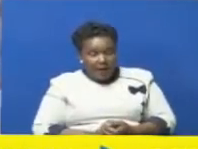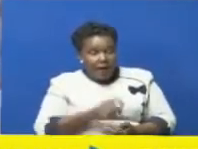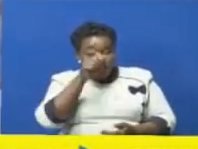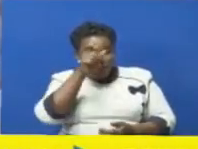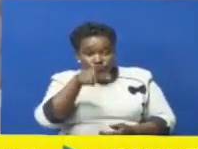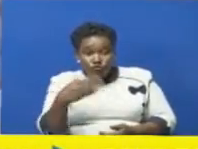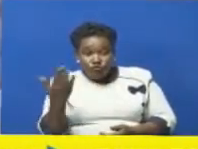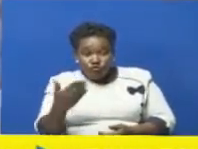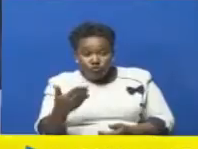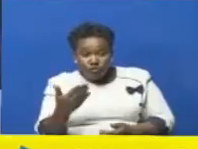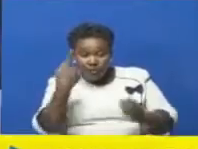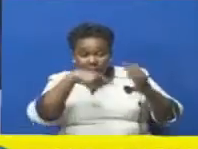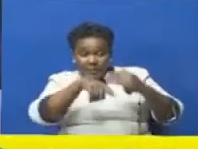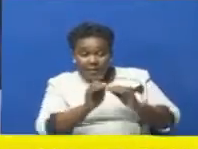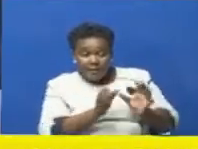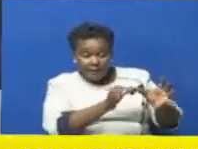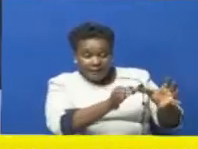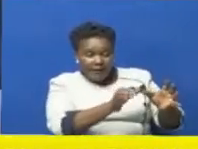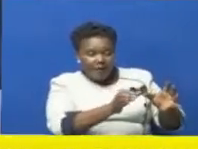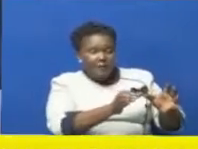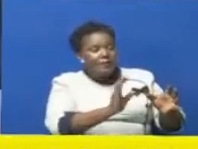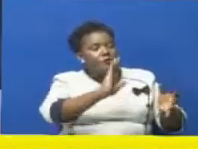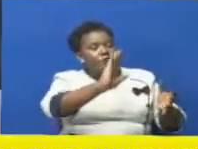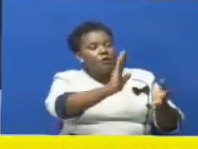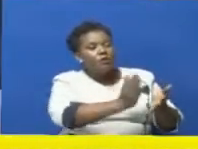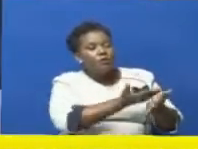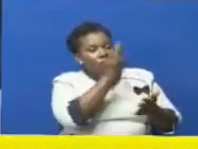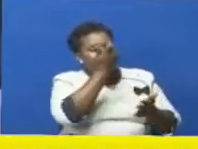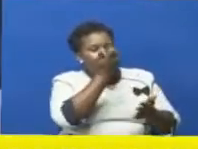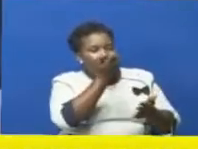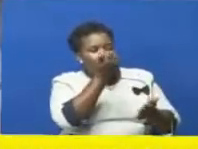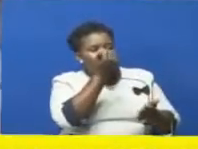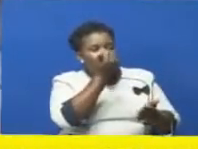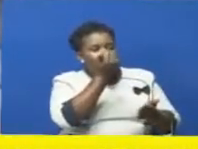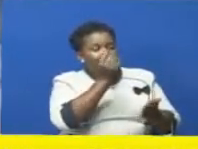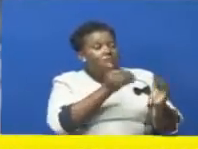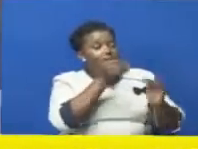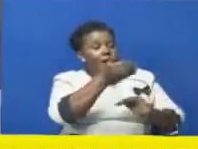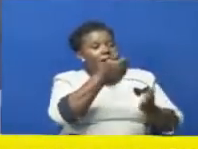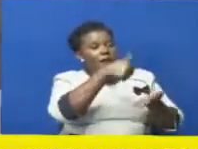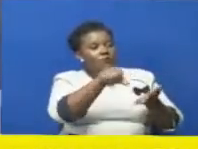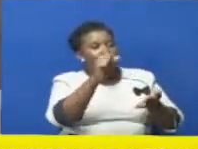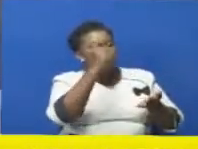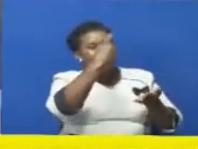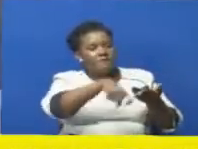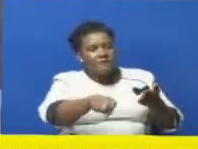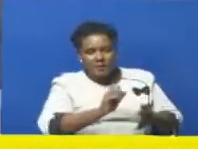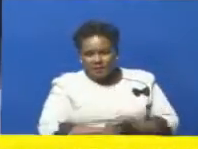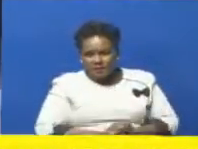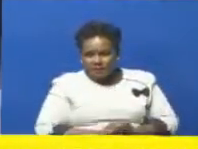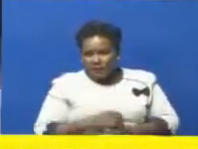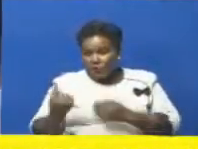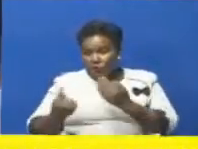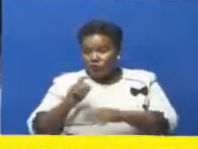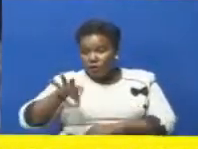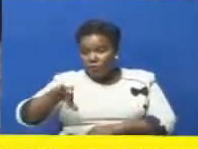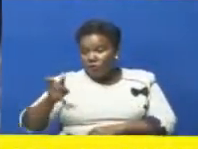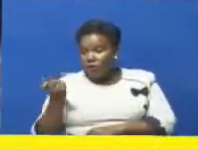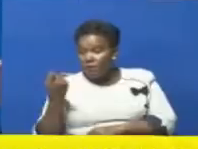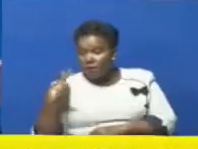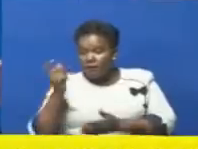hifadhi waondolewe ya kuwalipa fidia kwa mujibu wa sheria. Kutoka mkoani Mbeya, mimi ni Henry Mabumo wa